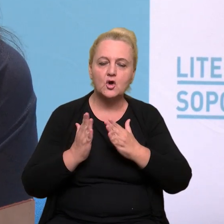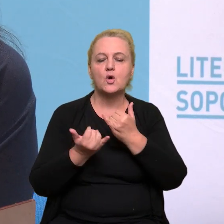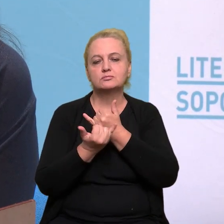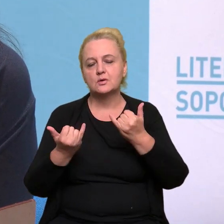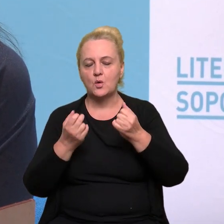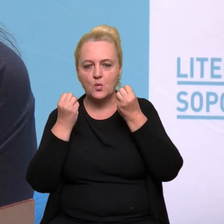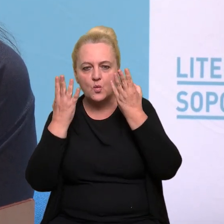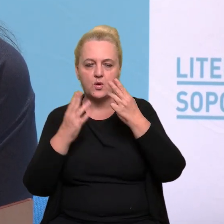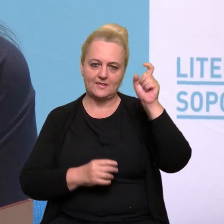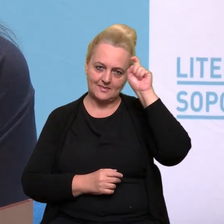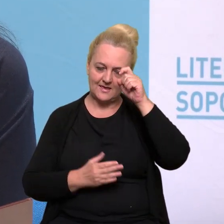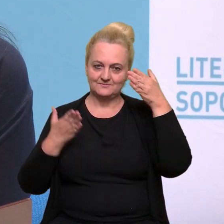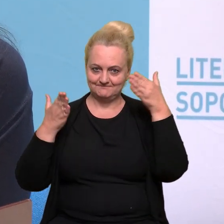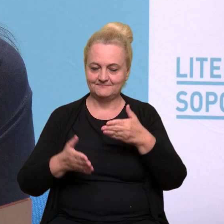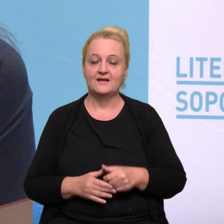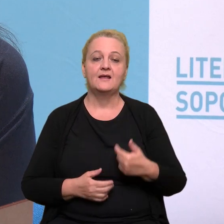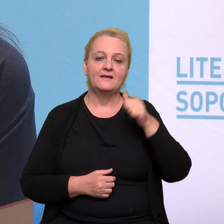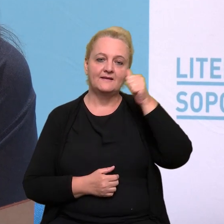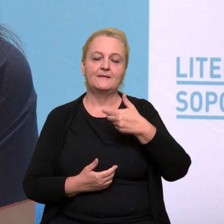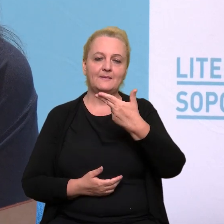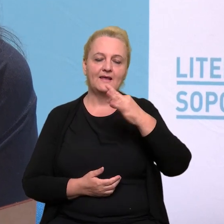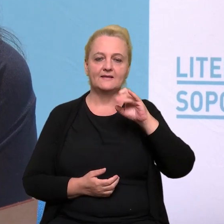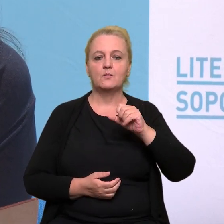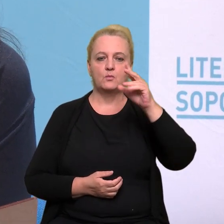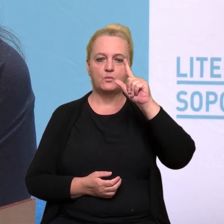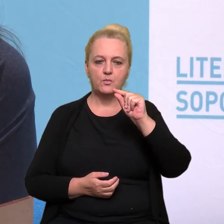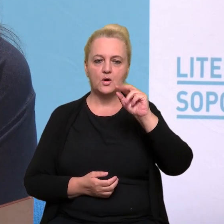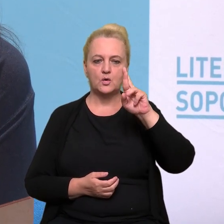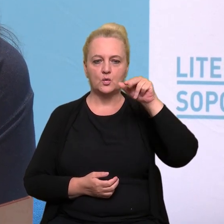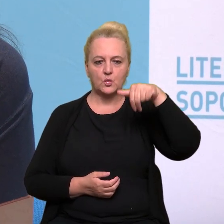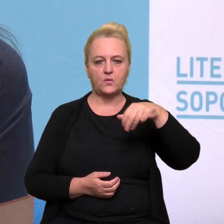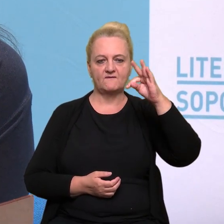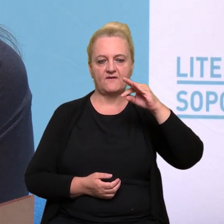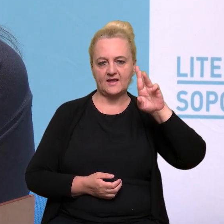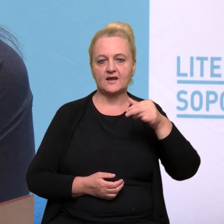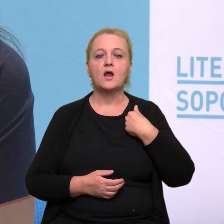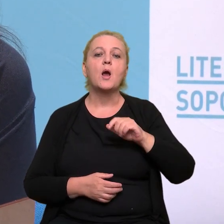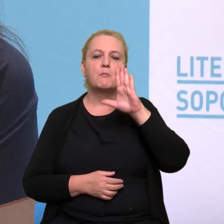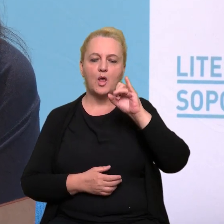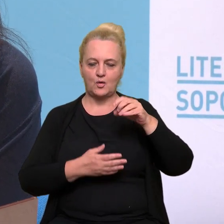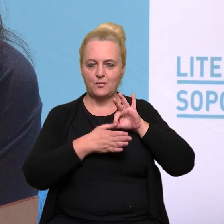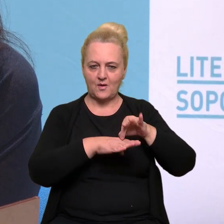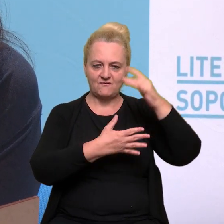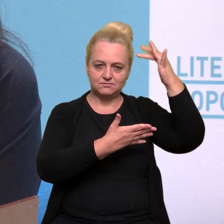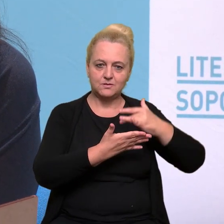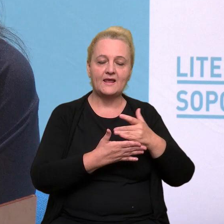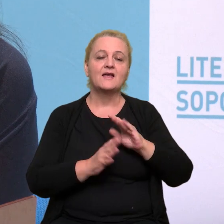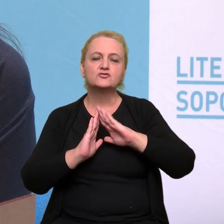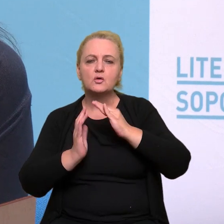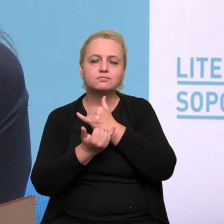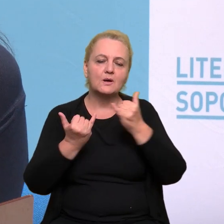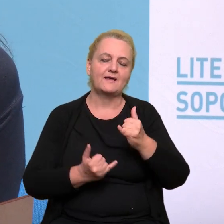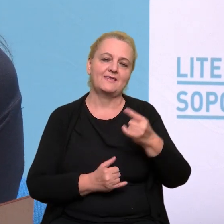kulturze niemieckiej. Nazywam się Natalia Prüfer, prowadzę bloga o literaturze niemieckojęzycznej